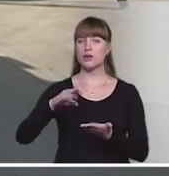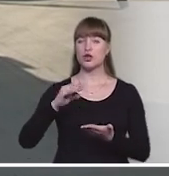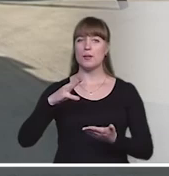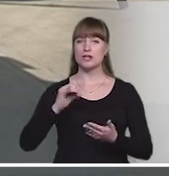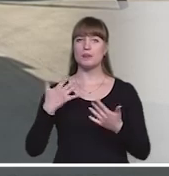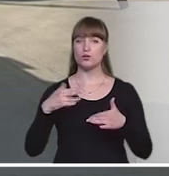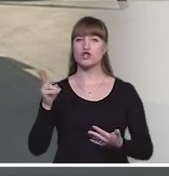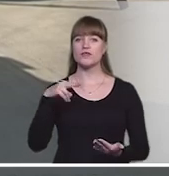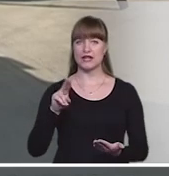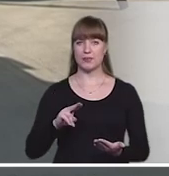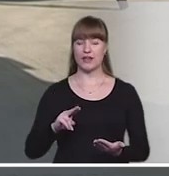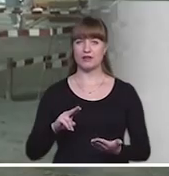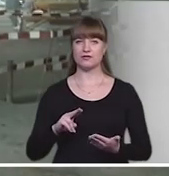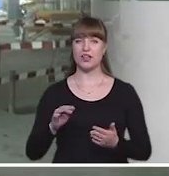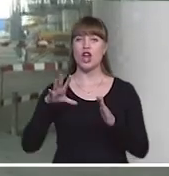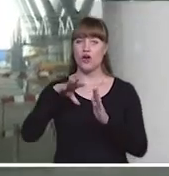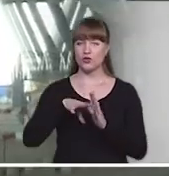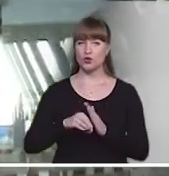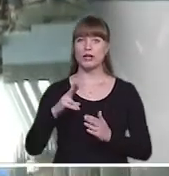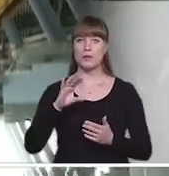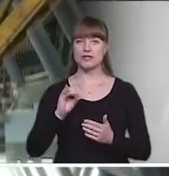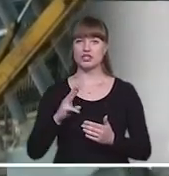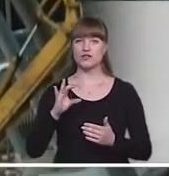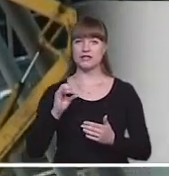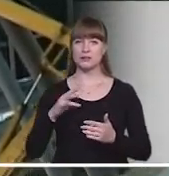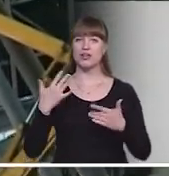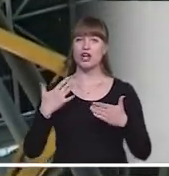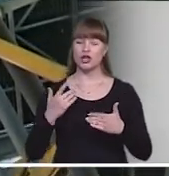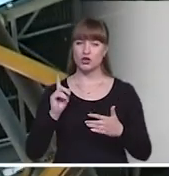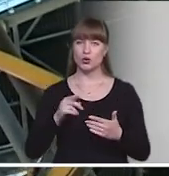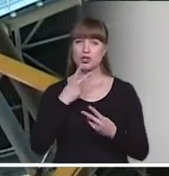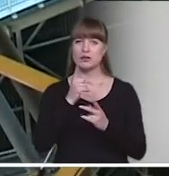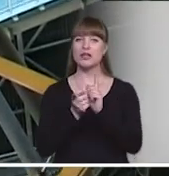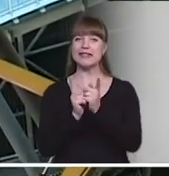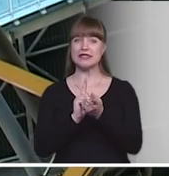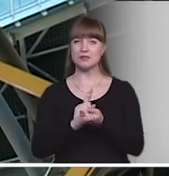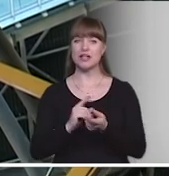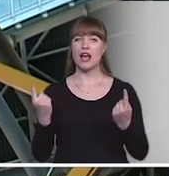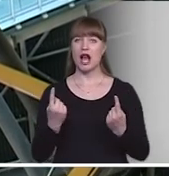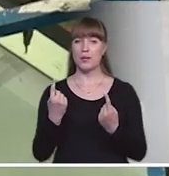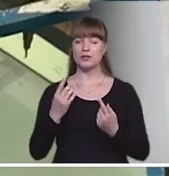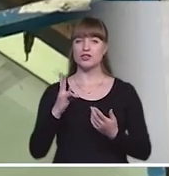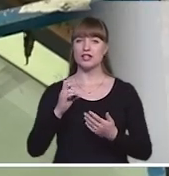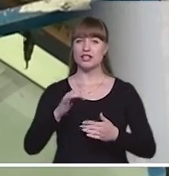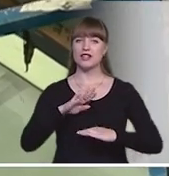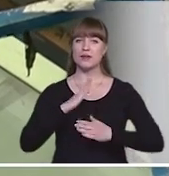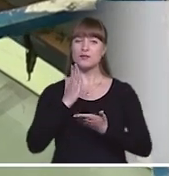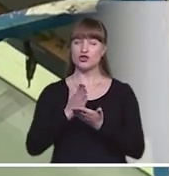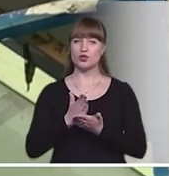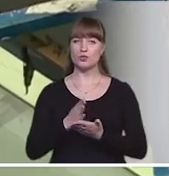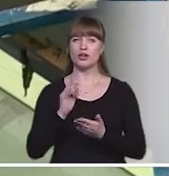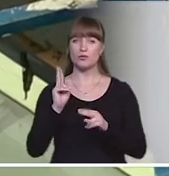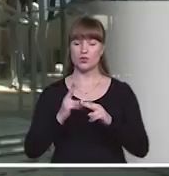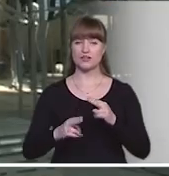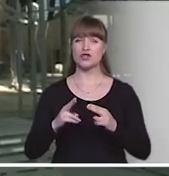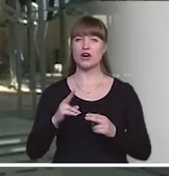телескопическим трапам уже в декабре. Внутри пассажирского терминала тоже заметны изменения. Вышли на финишную прямую, заверяют